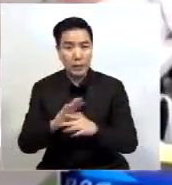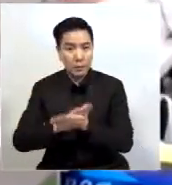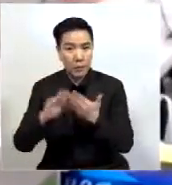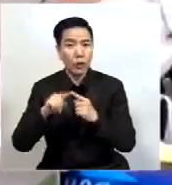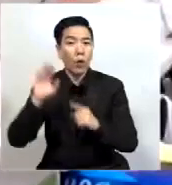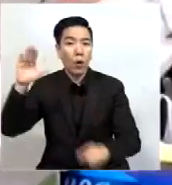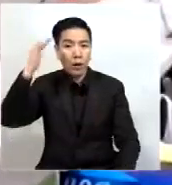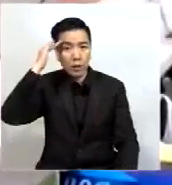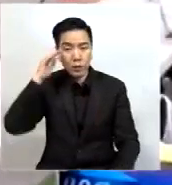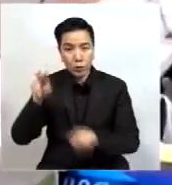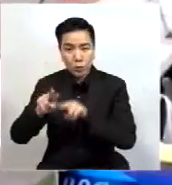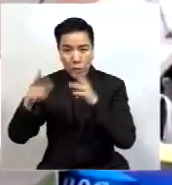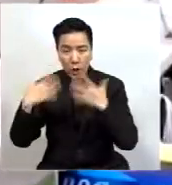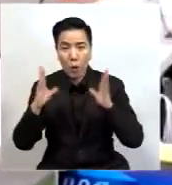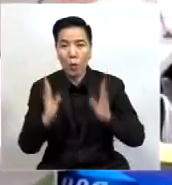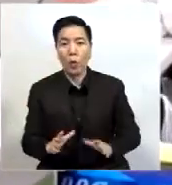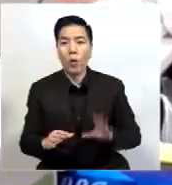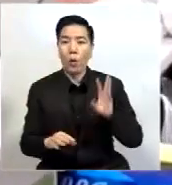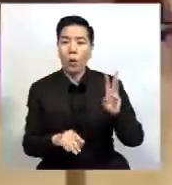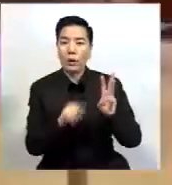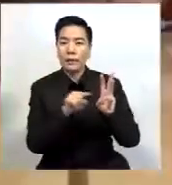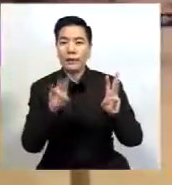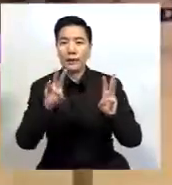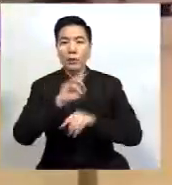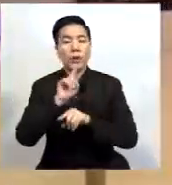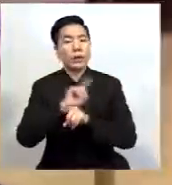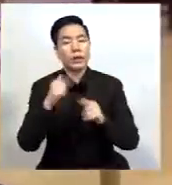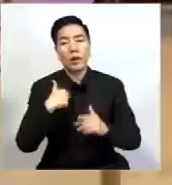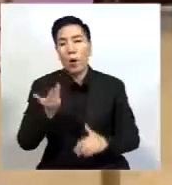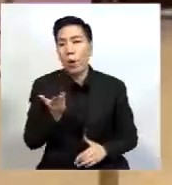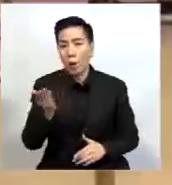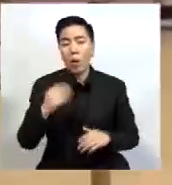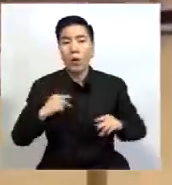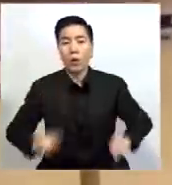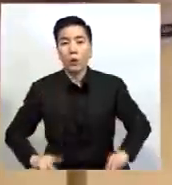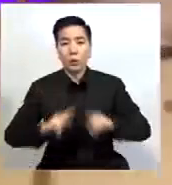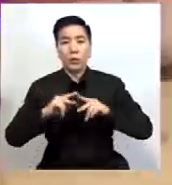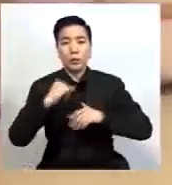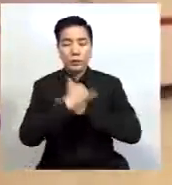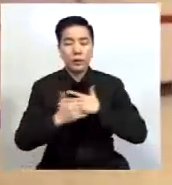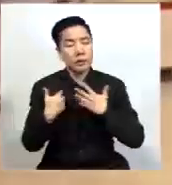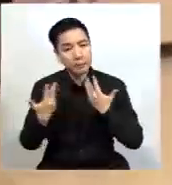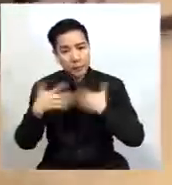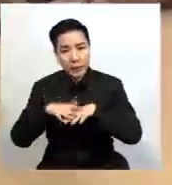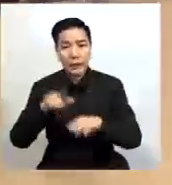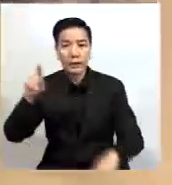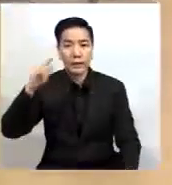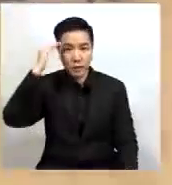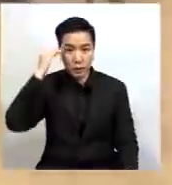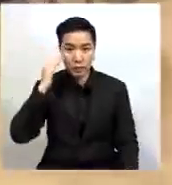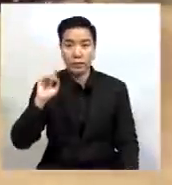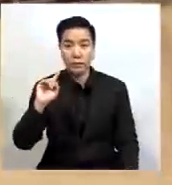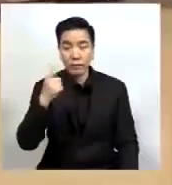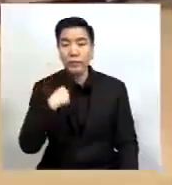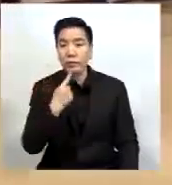กจากประเทศต้นทางแล้วประมาณ 6-7 วันแต่ได้ขอให้กระทรวงการต่างประเทศค่ะทำการประสานไปยังทางการเกาห